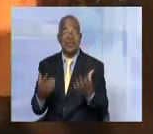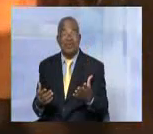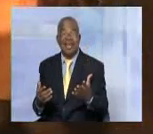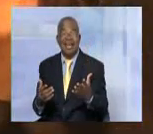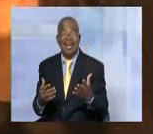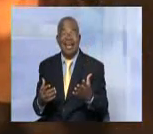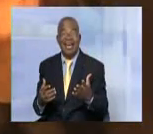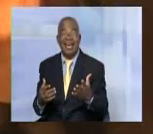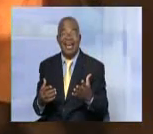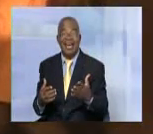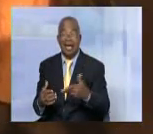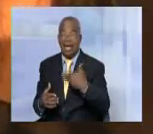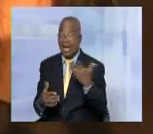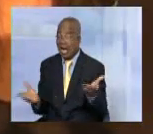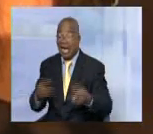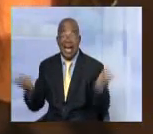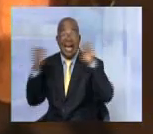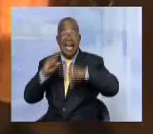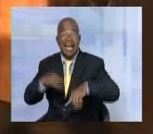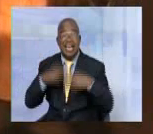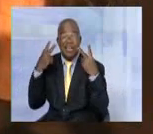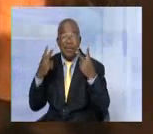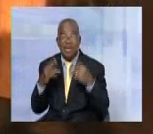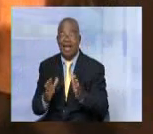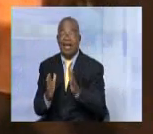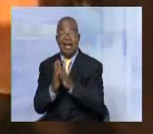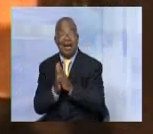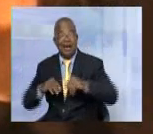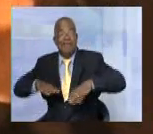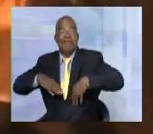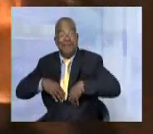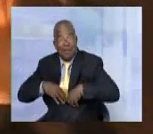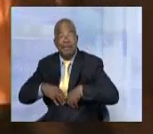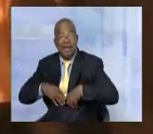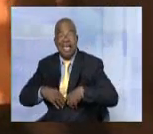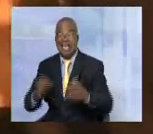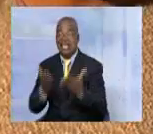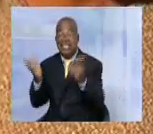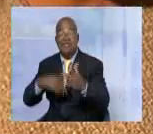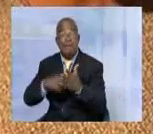Je suis absolument époustouflée. Il y a tellement de choses que j'aimerais ramener à la maison.